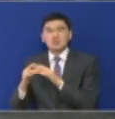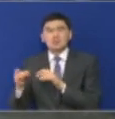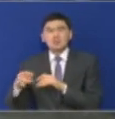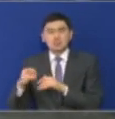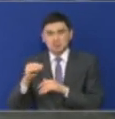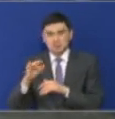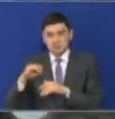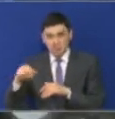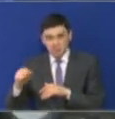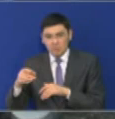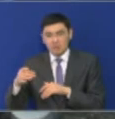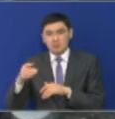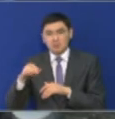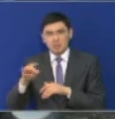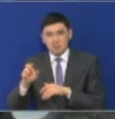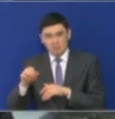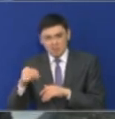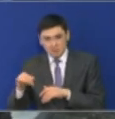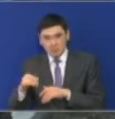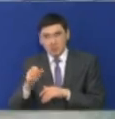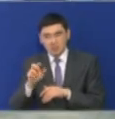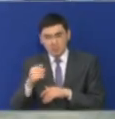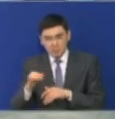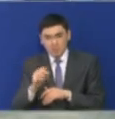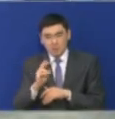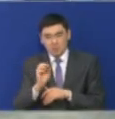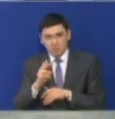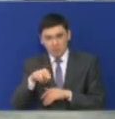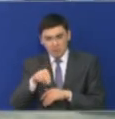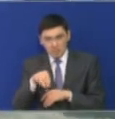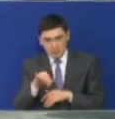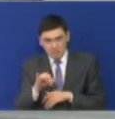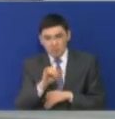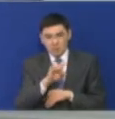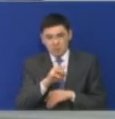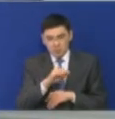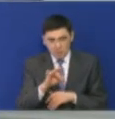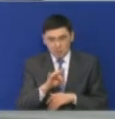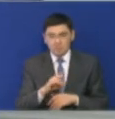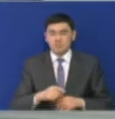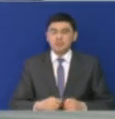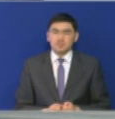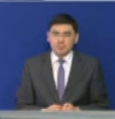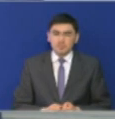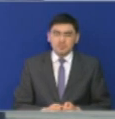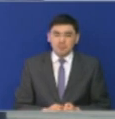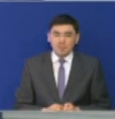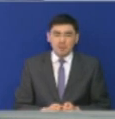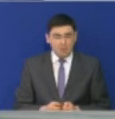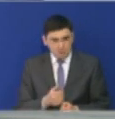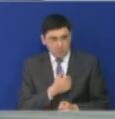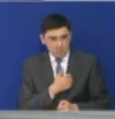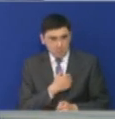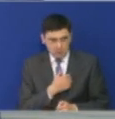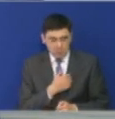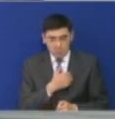– Жарминский, Абайский, Тарбагатайский, Аягосский, Кокпиктинский и Урджарский районы. От всей души хотел бы поблагодарить